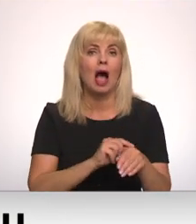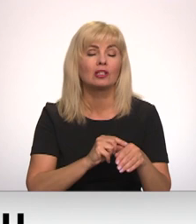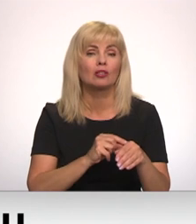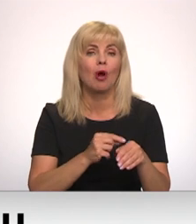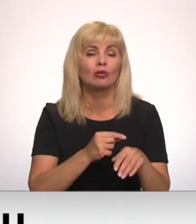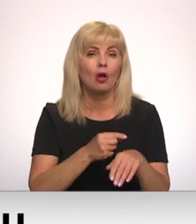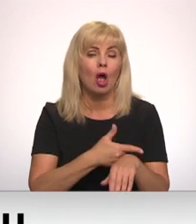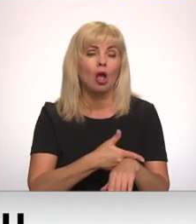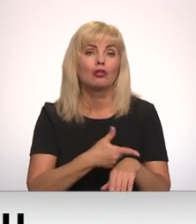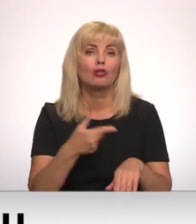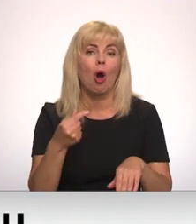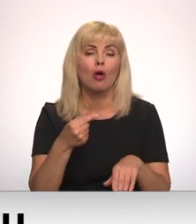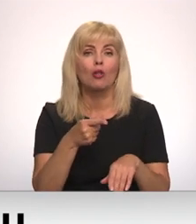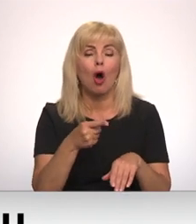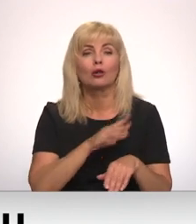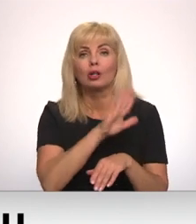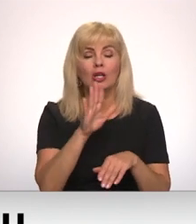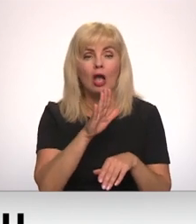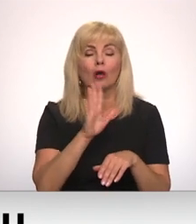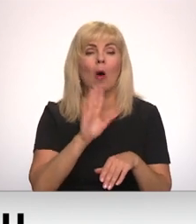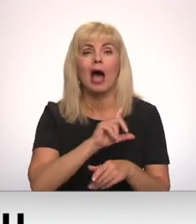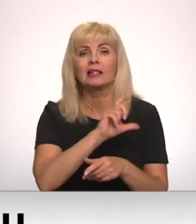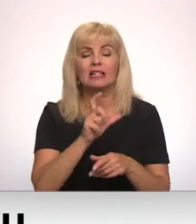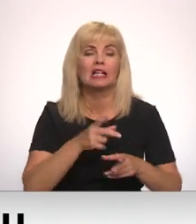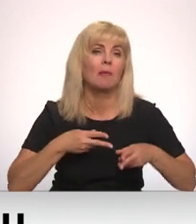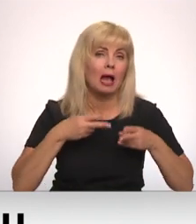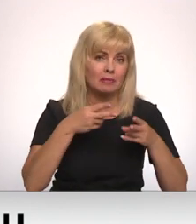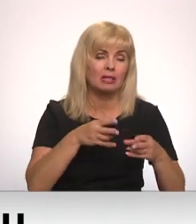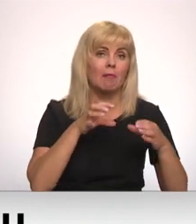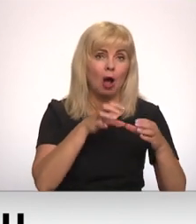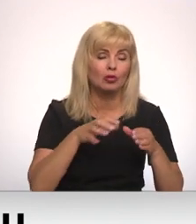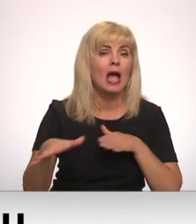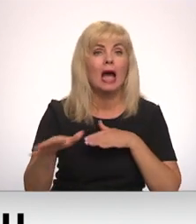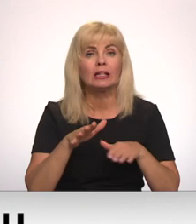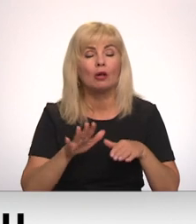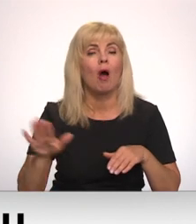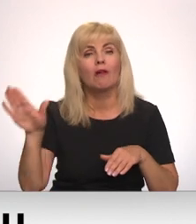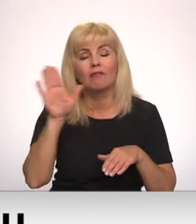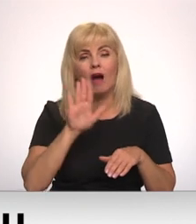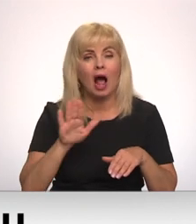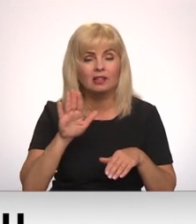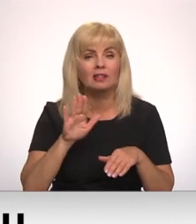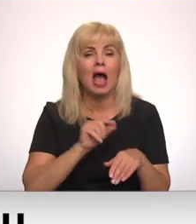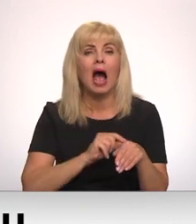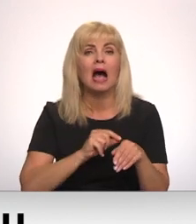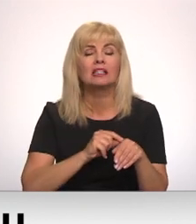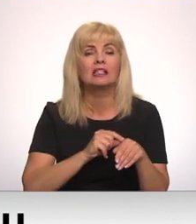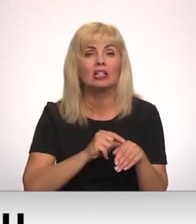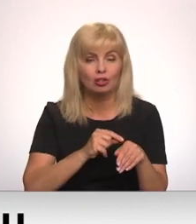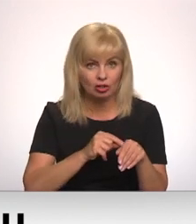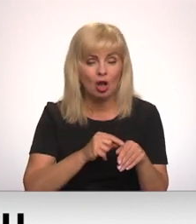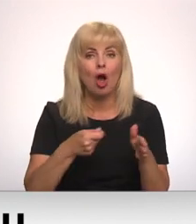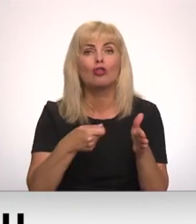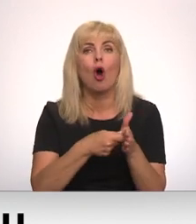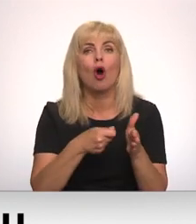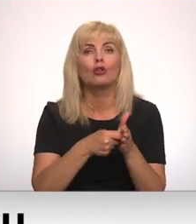dienu. Ar dziesmām izbraukuma autobusu šodien svinības Rīgas centrā rīkoja Valsts asinsdonoru centrs. Un tajā uzsver, ka izdevies